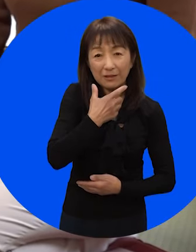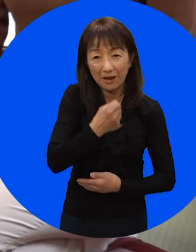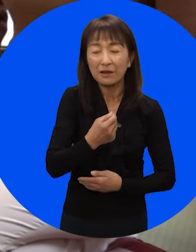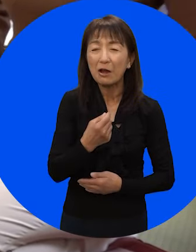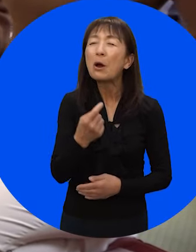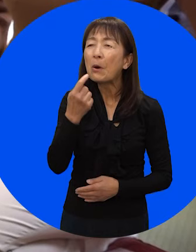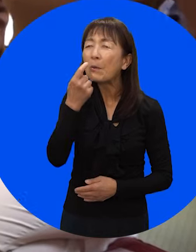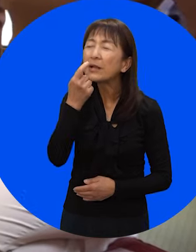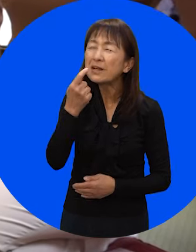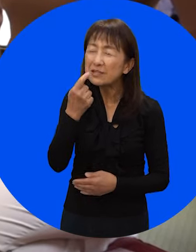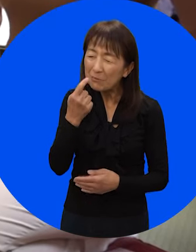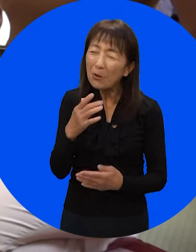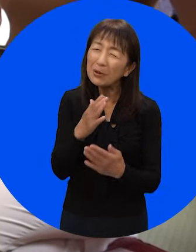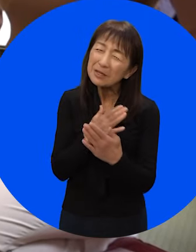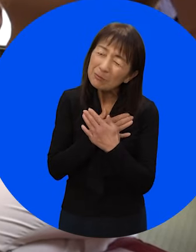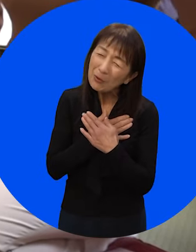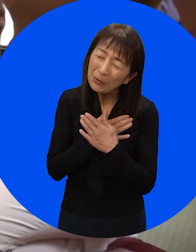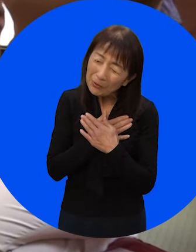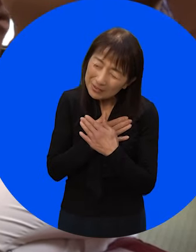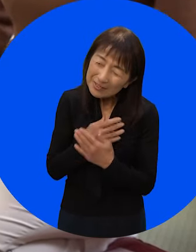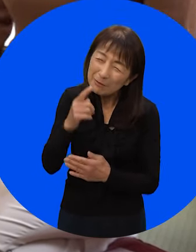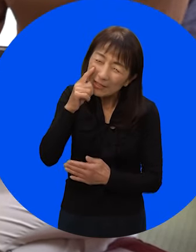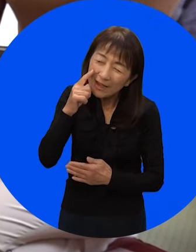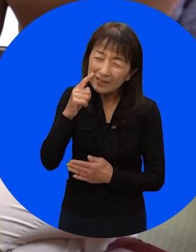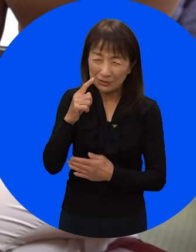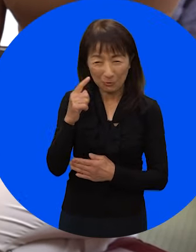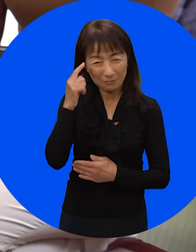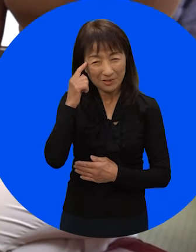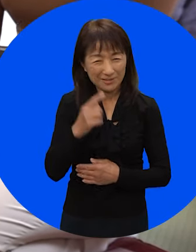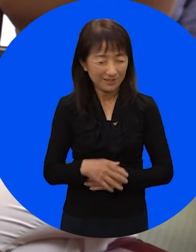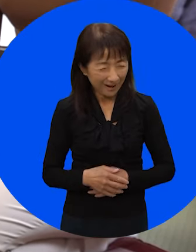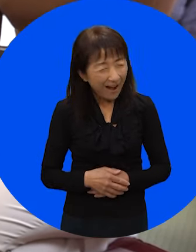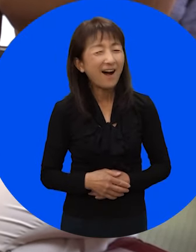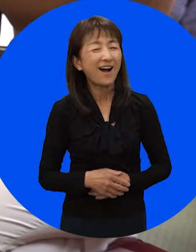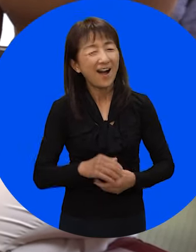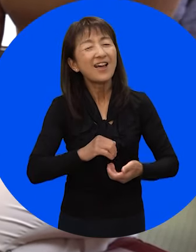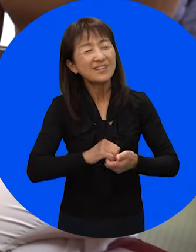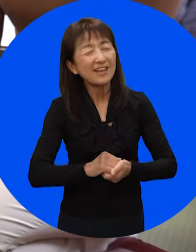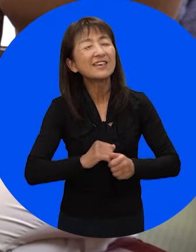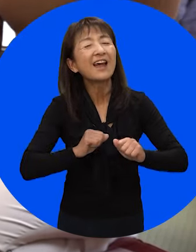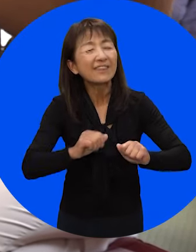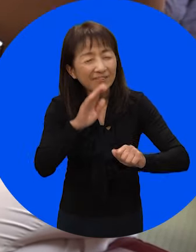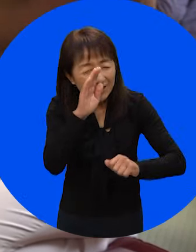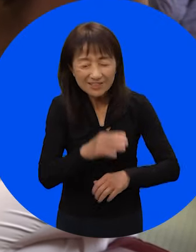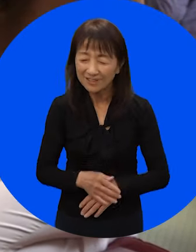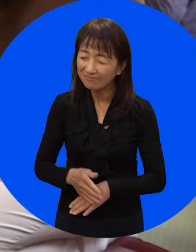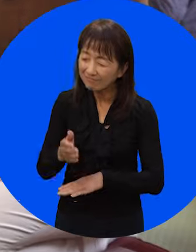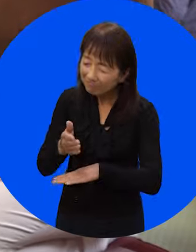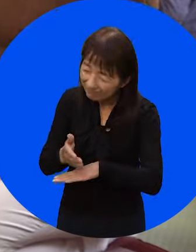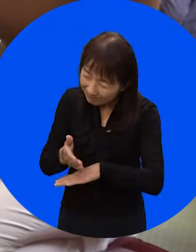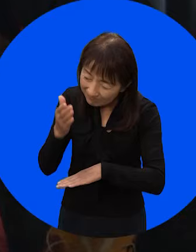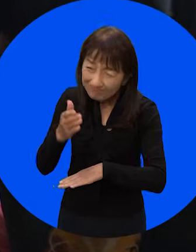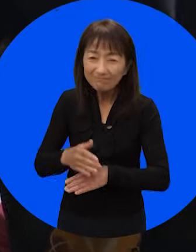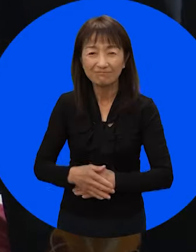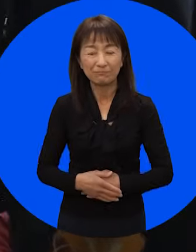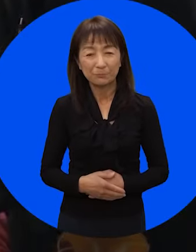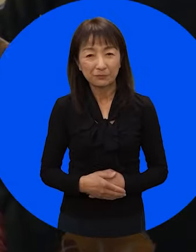気軽にまずは着てみる。 そうですね、 はい、やってみたいなと思います。 ぜひ着てみてください。 はい、ありがとうございます。